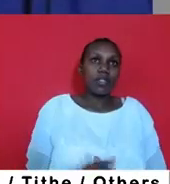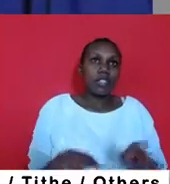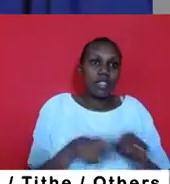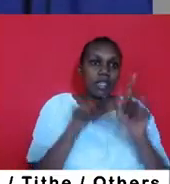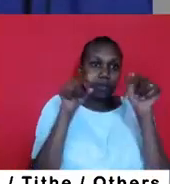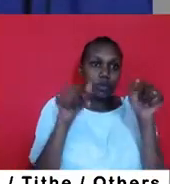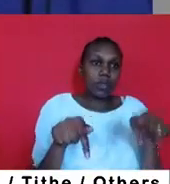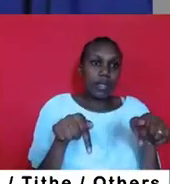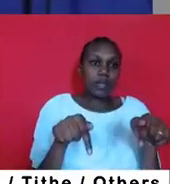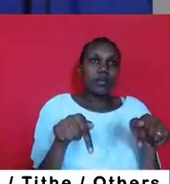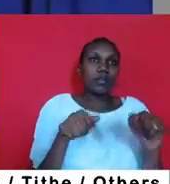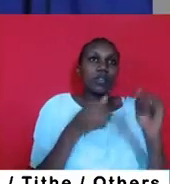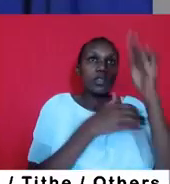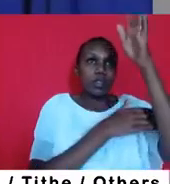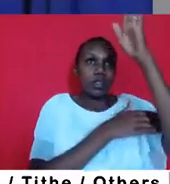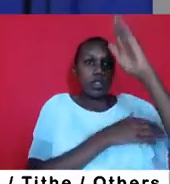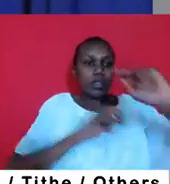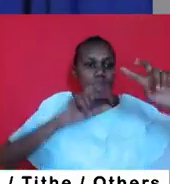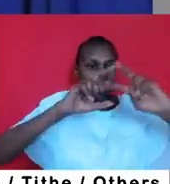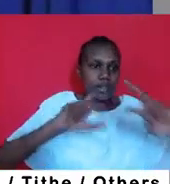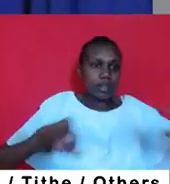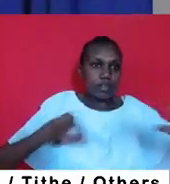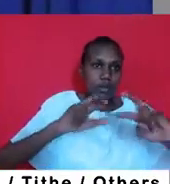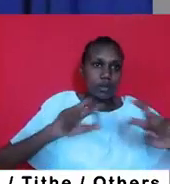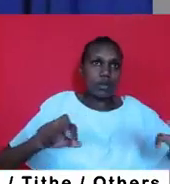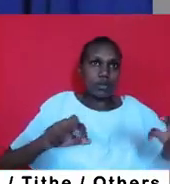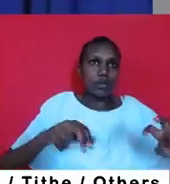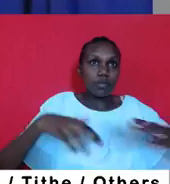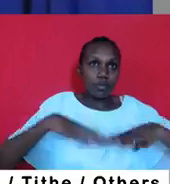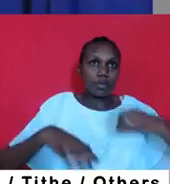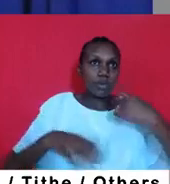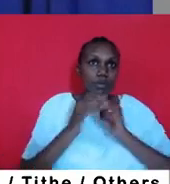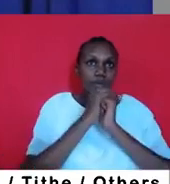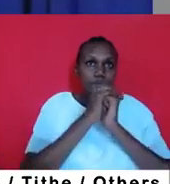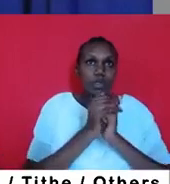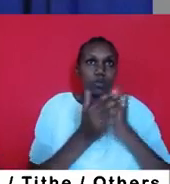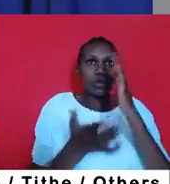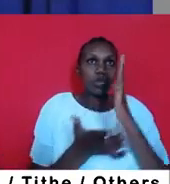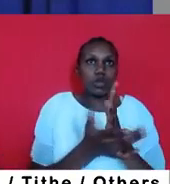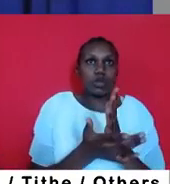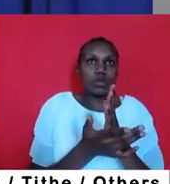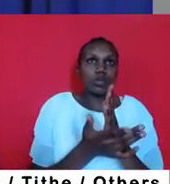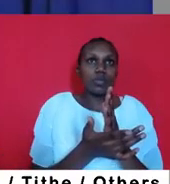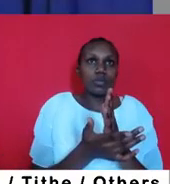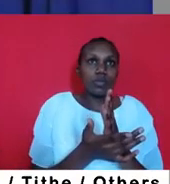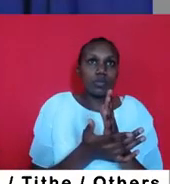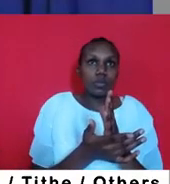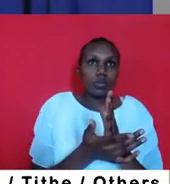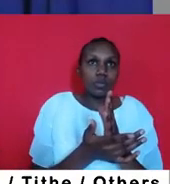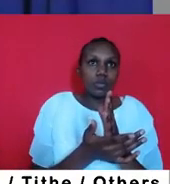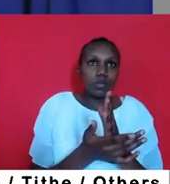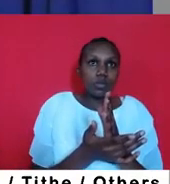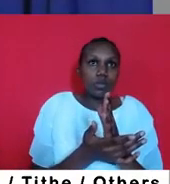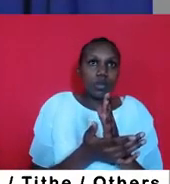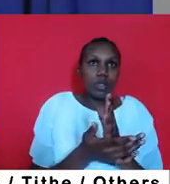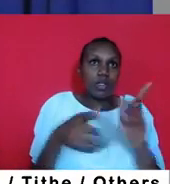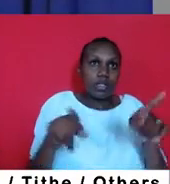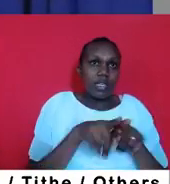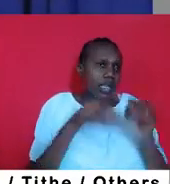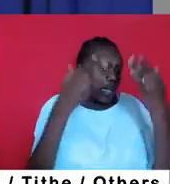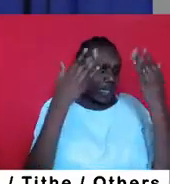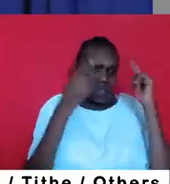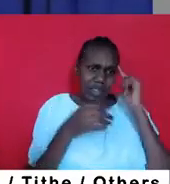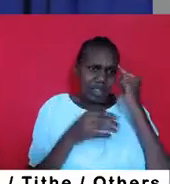ya leo, Mungu anawatafuta waabuduo kwa haki na kwa roho. Na